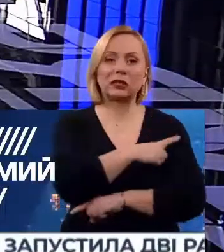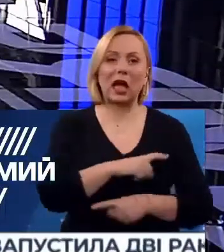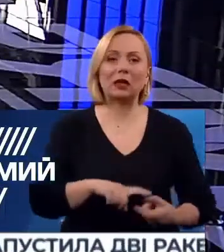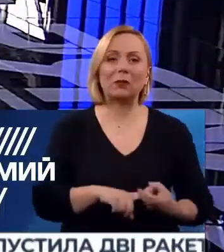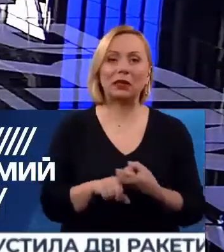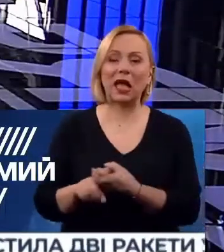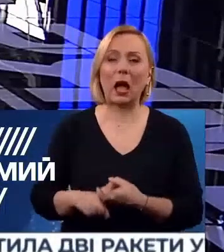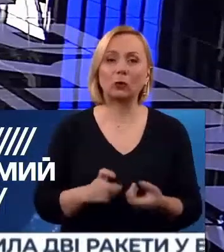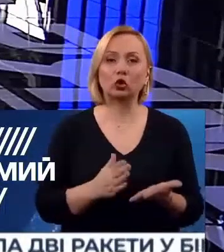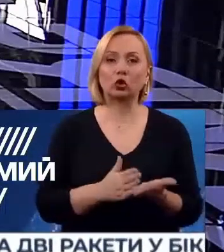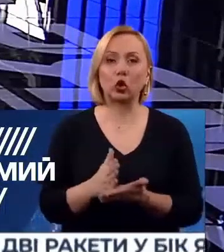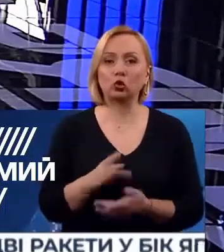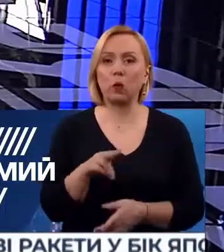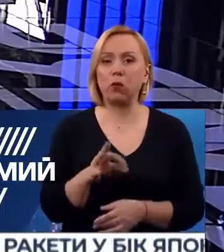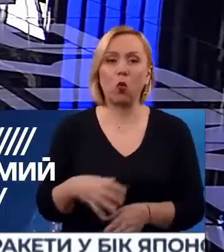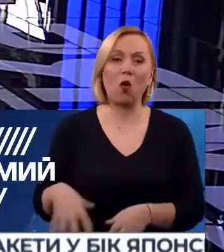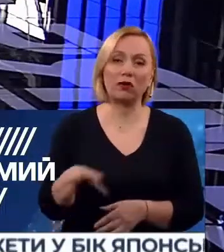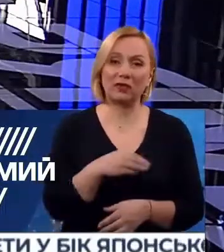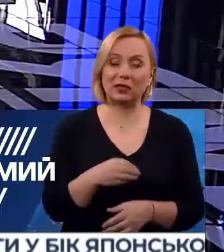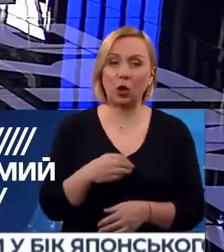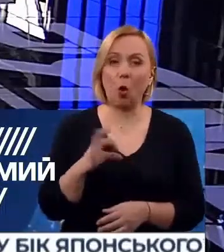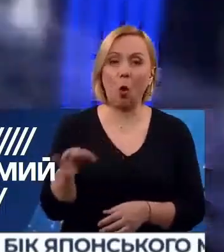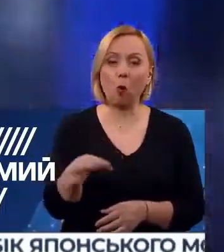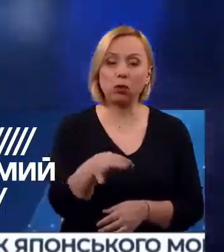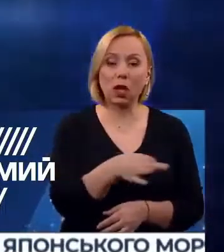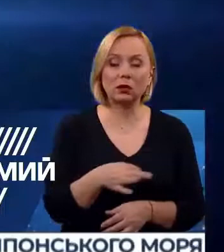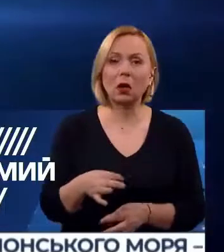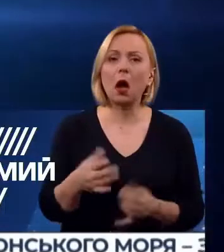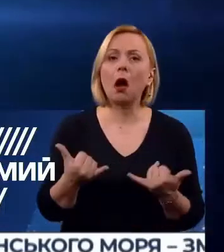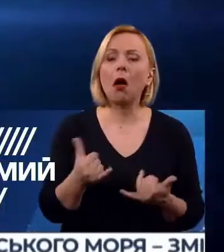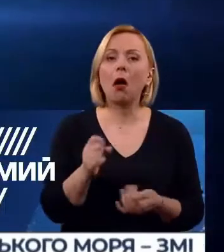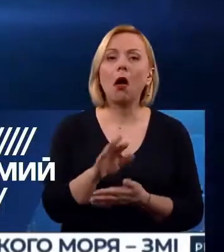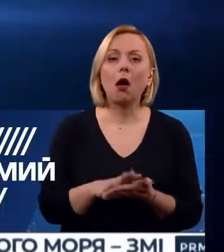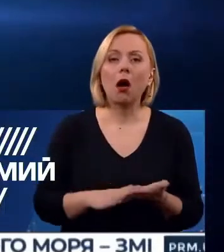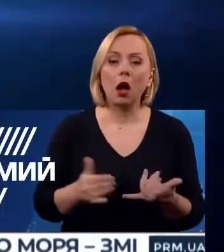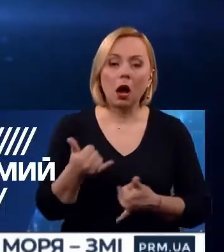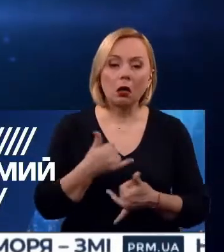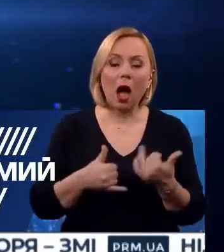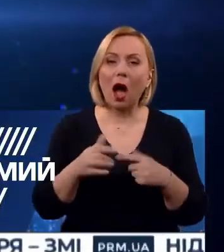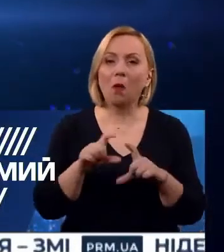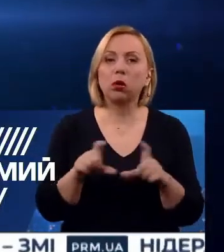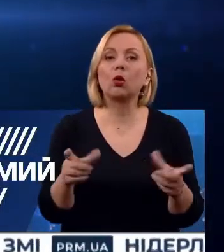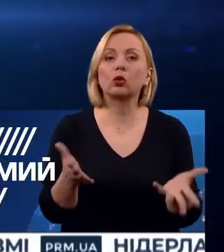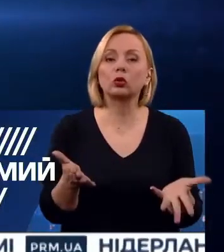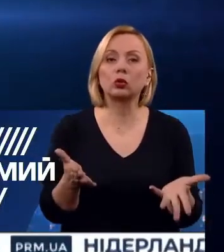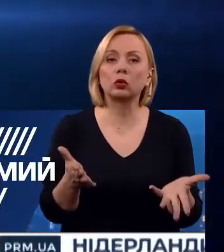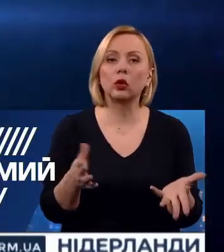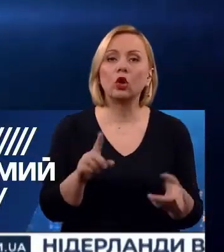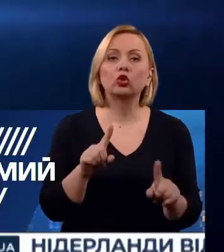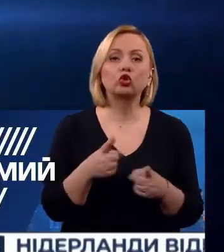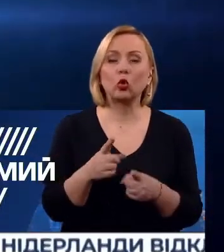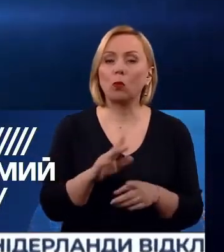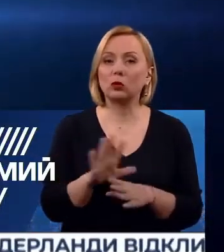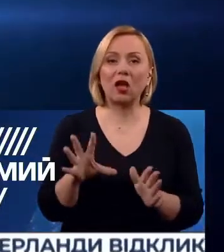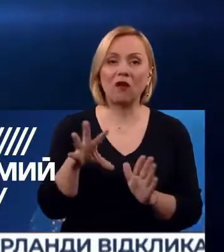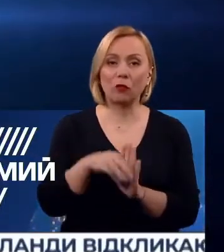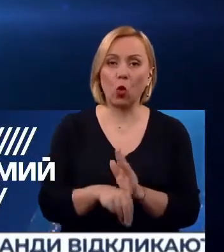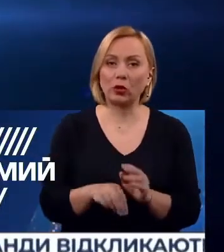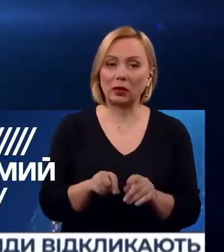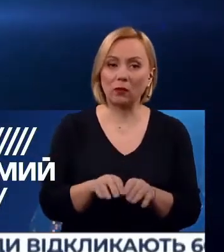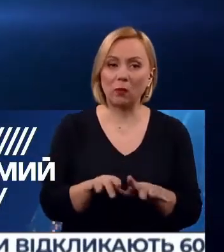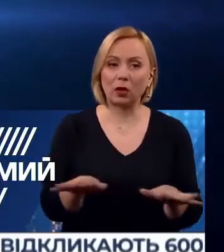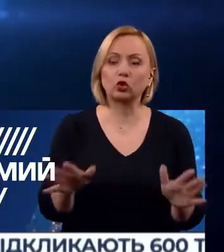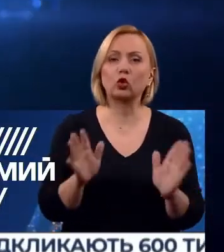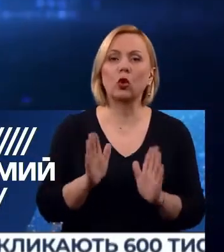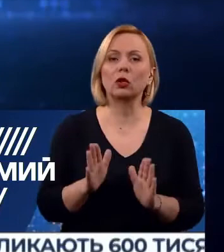всіх областях. І питання, що зараз з цими лабораторіями, чому вони повноцінно не входять в мережу, а